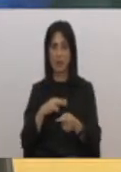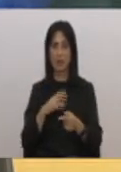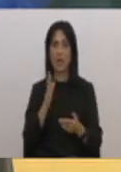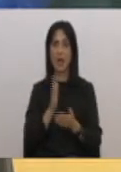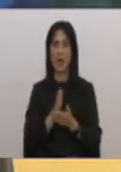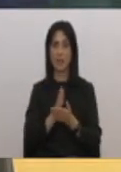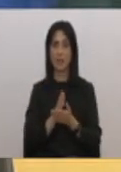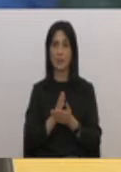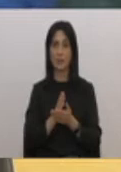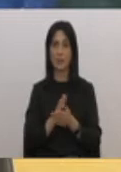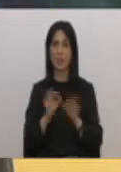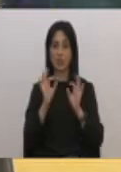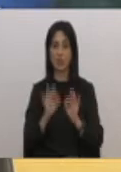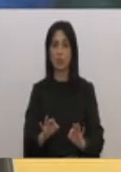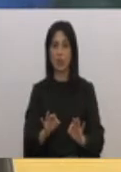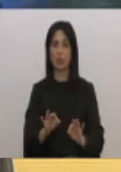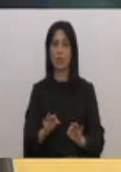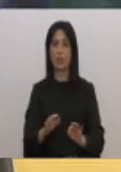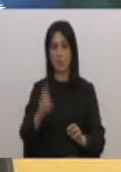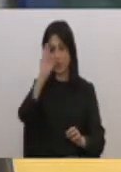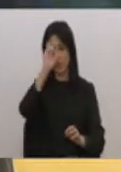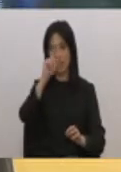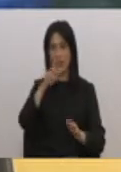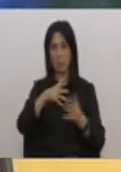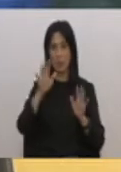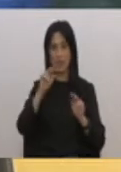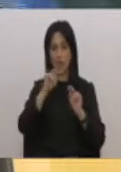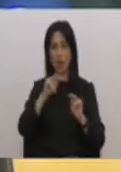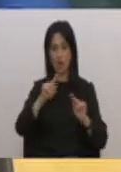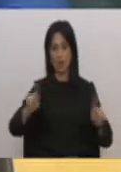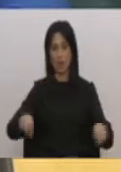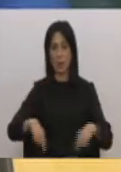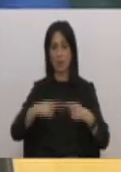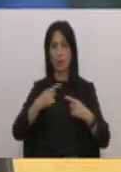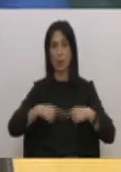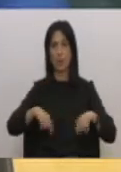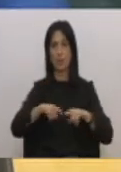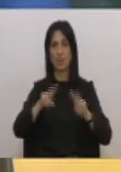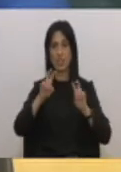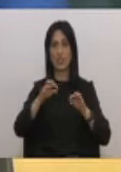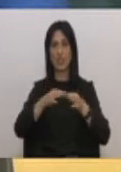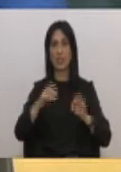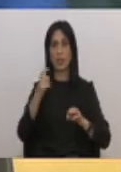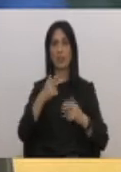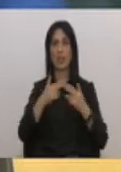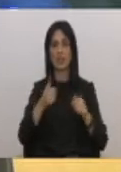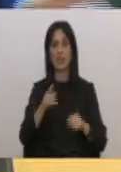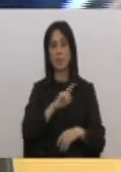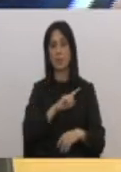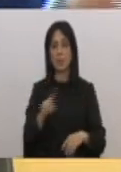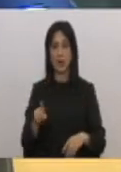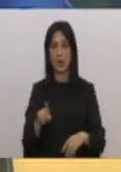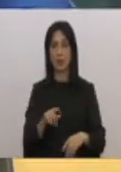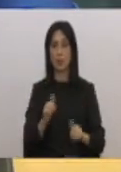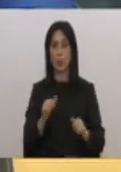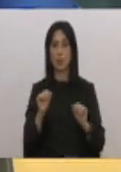არის სწორედაც მთავრობაზე მეტი კონტროლის განმახორციებელი ორგანო და ეს ნიშნავს დემოკრატიას, დიახ, მაგრამ